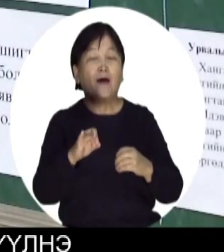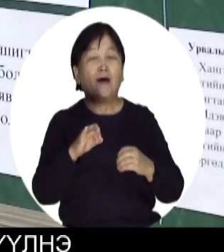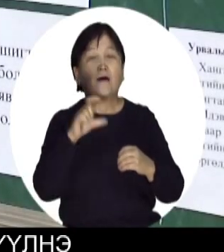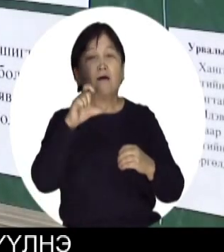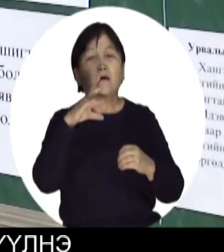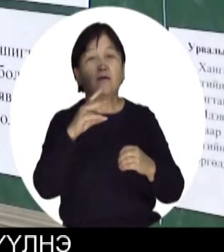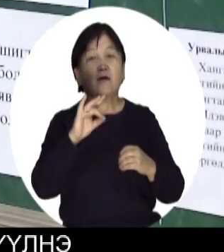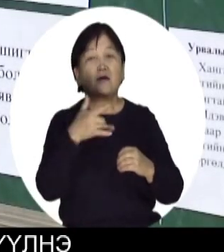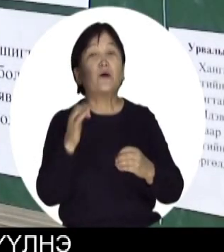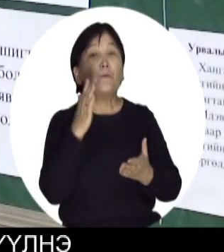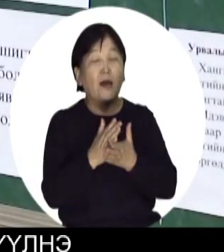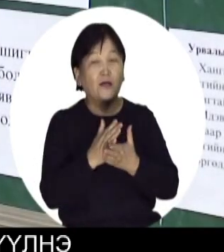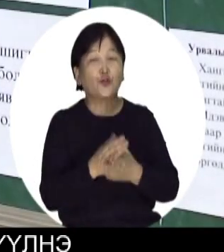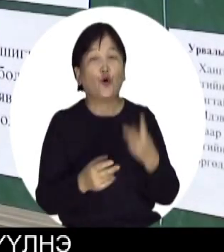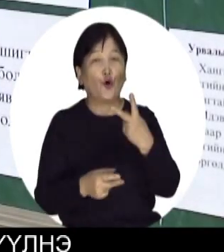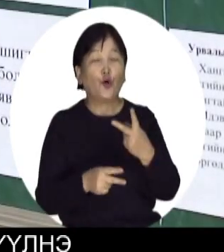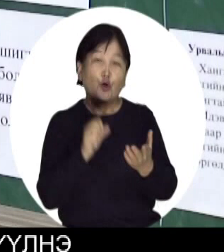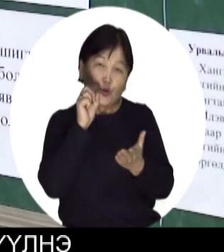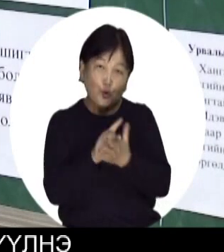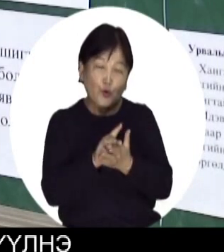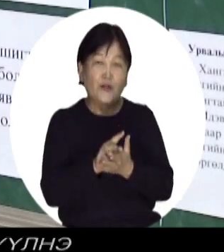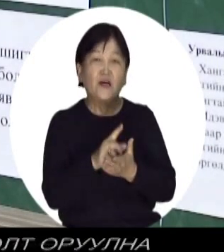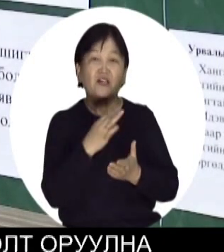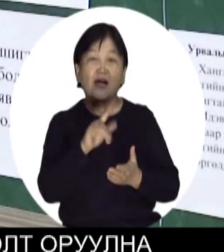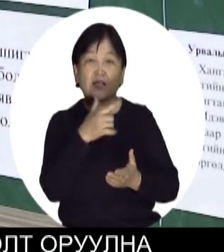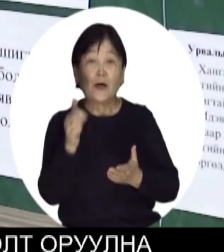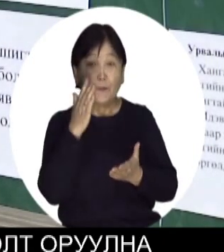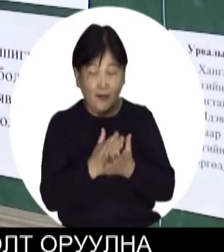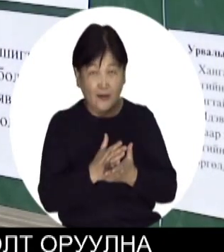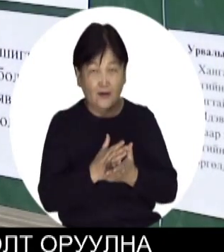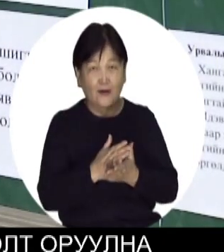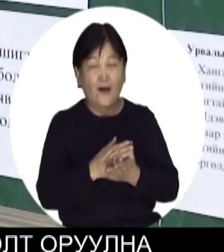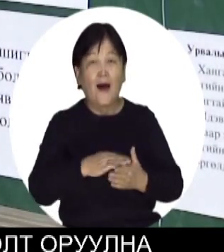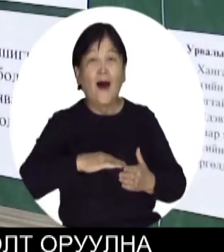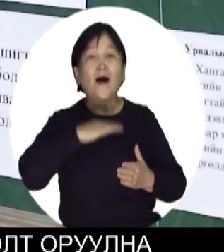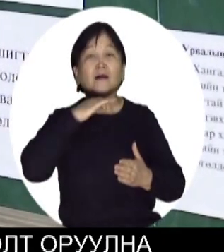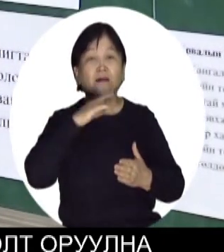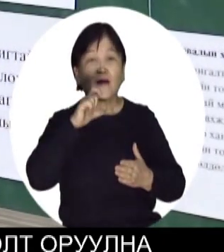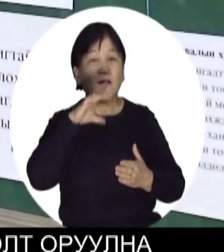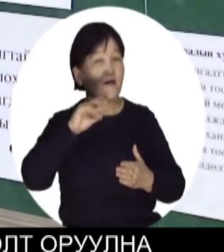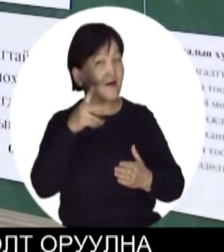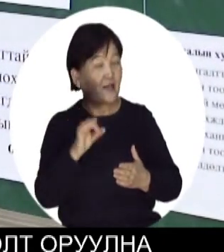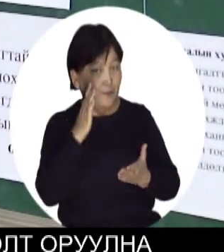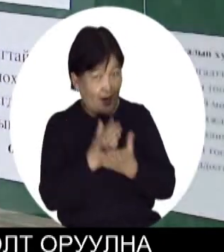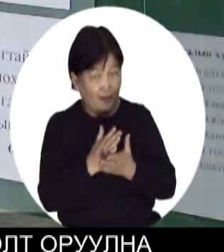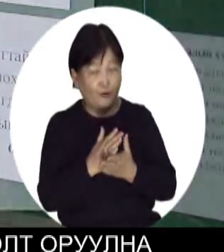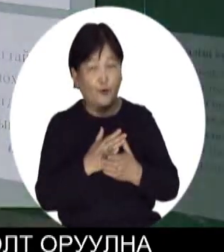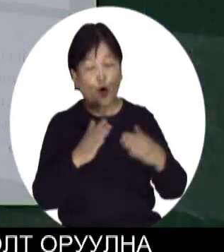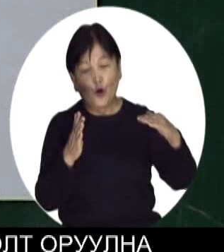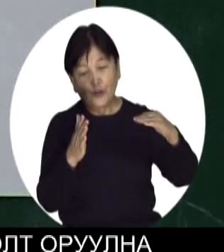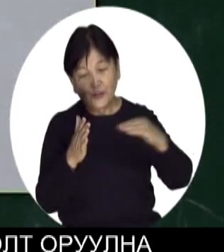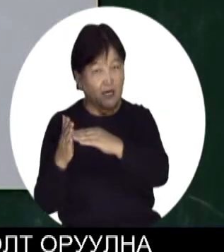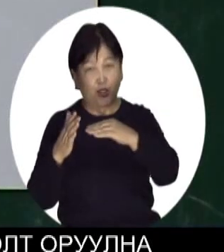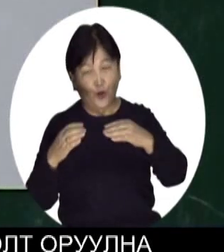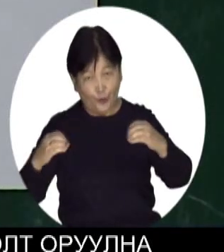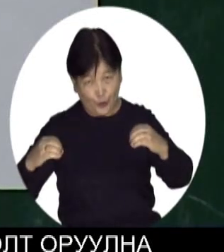ийм хоёр чухал шаардлага гарч ирж байгаа. За, хангалттай энергитэй жижиг хэсгүүд орон зайн зөв чиглэлээр